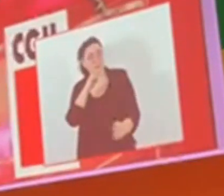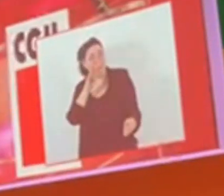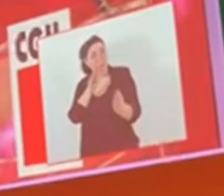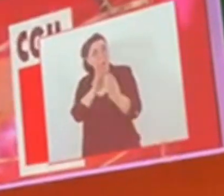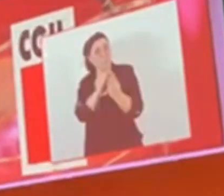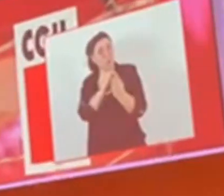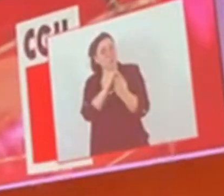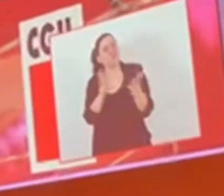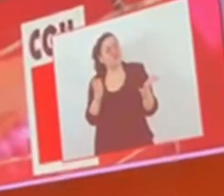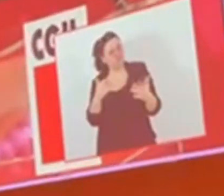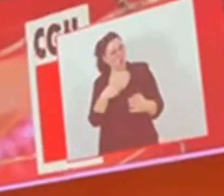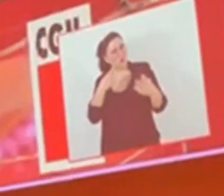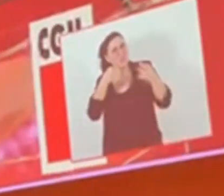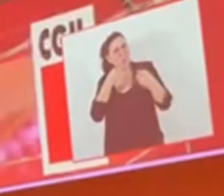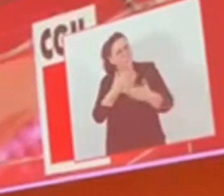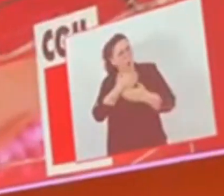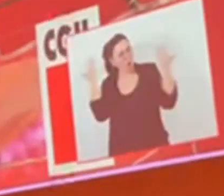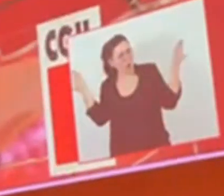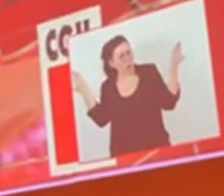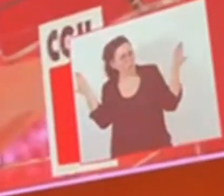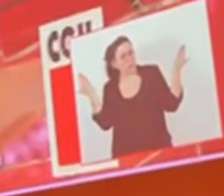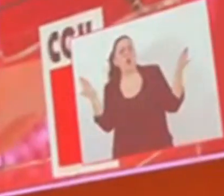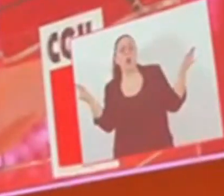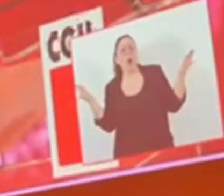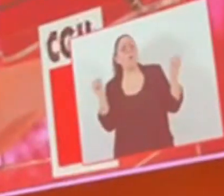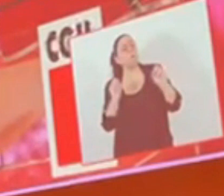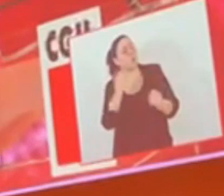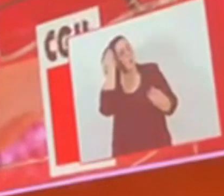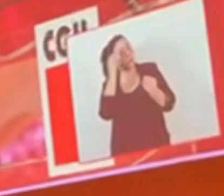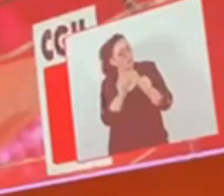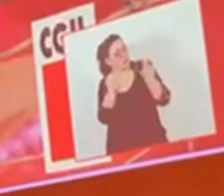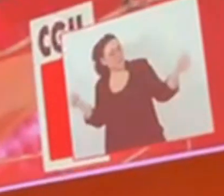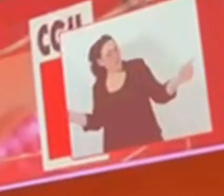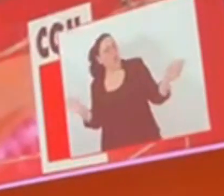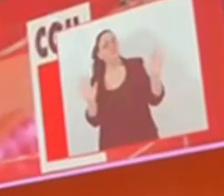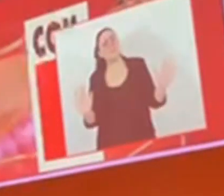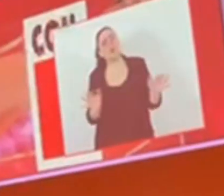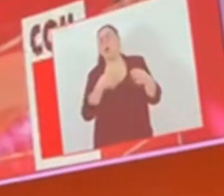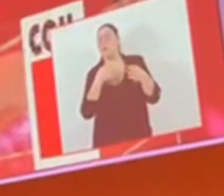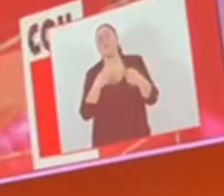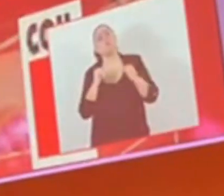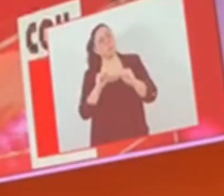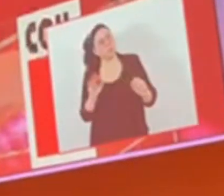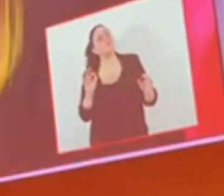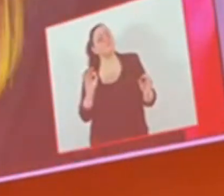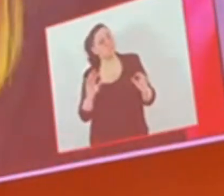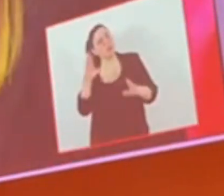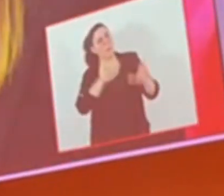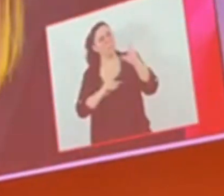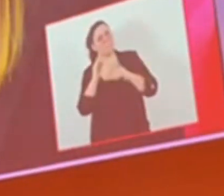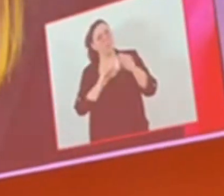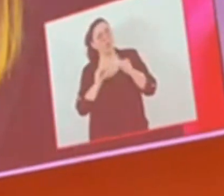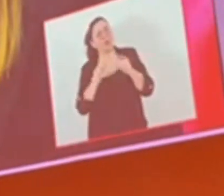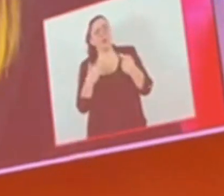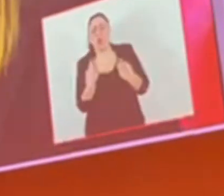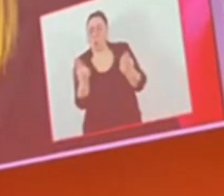da me. Bisogna avere umiltà e non partire da un pregiudizio. E